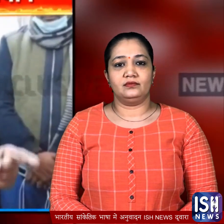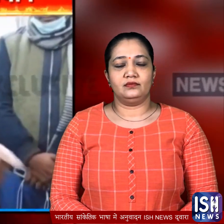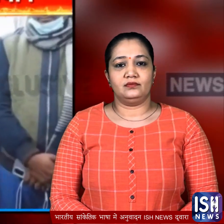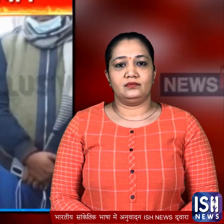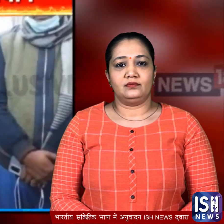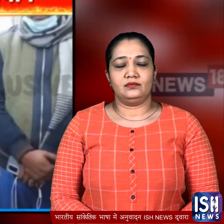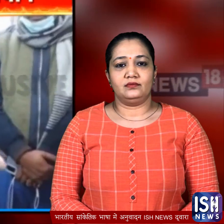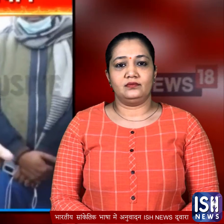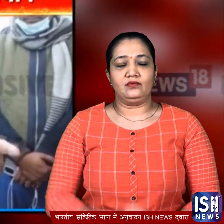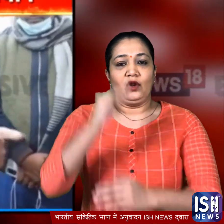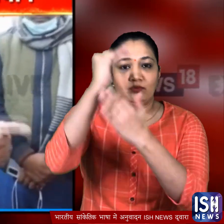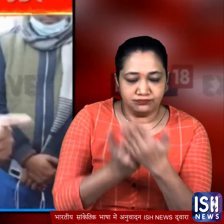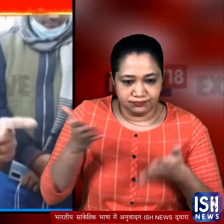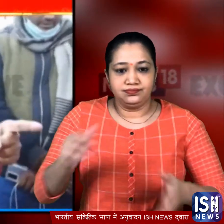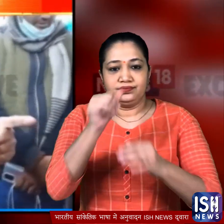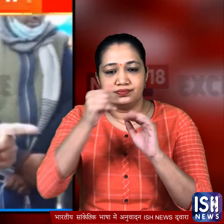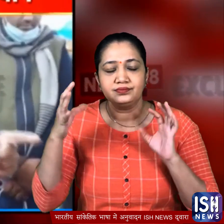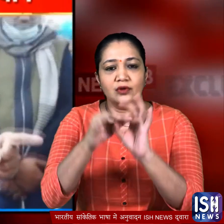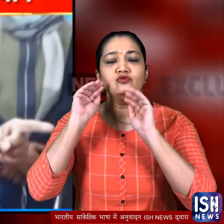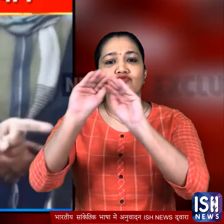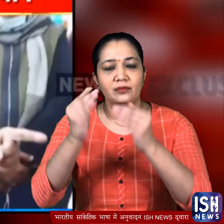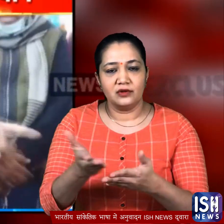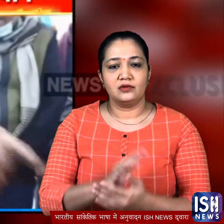गांधी मैदान में सिवान हम पियक्कर सम्मेलन